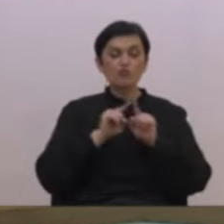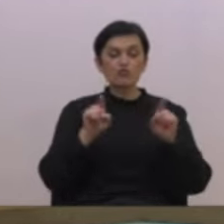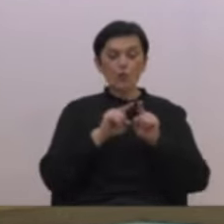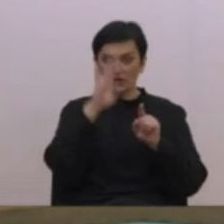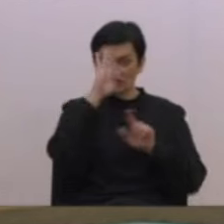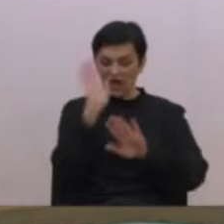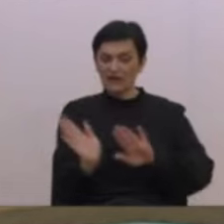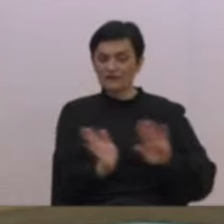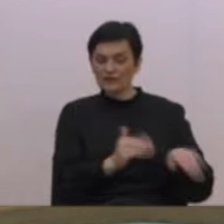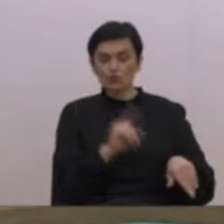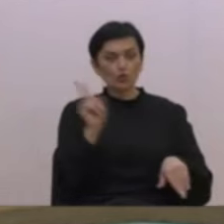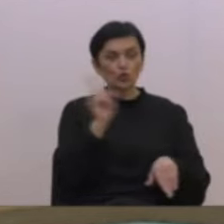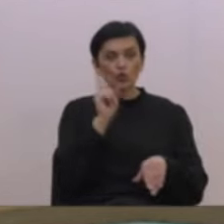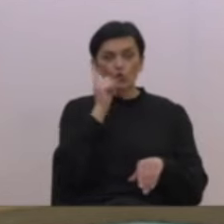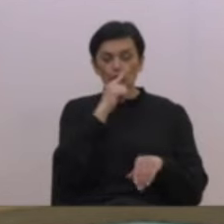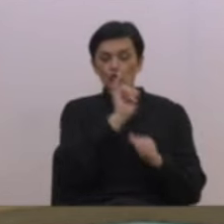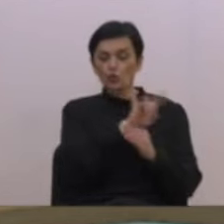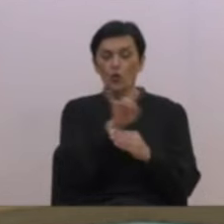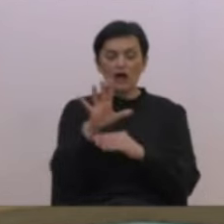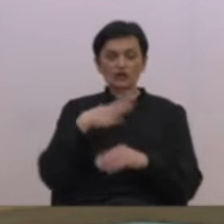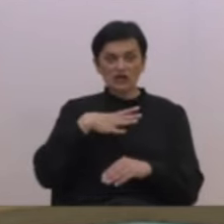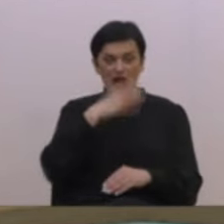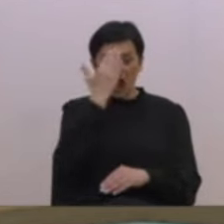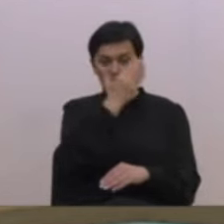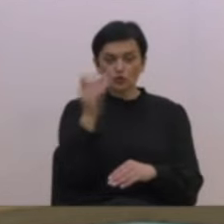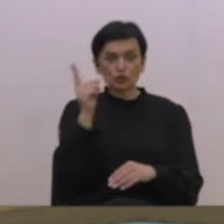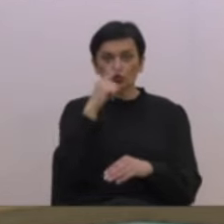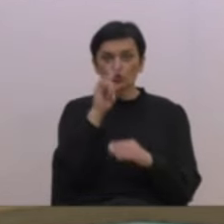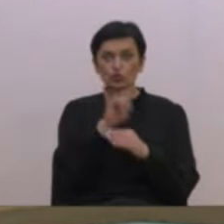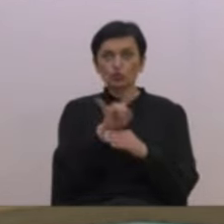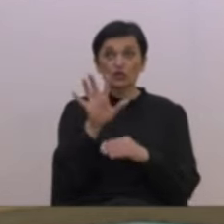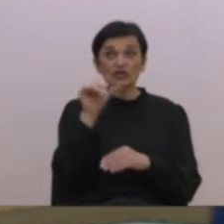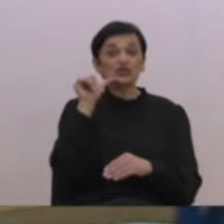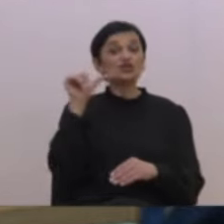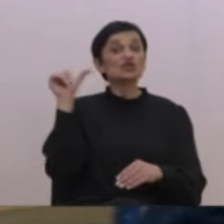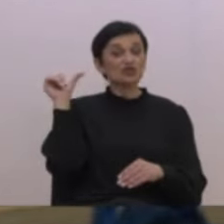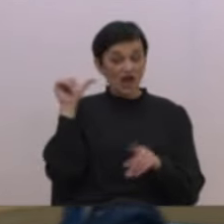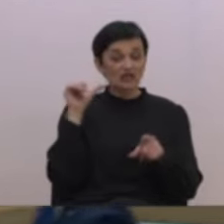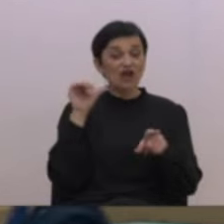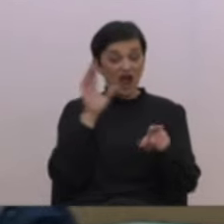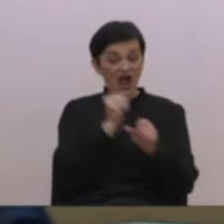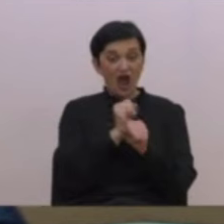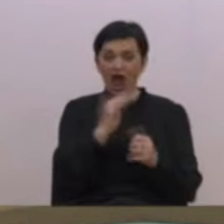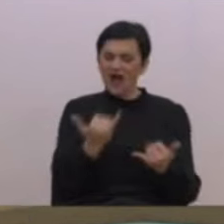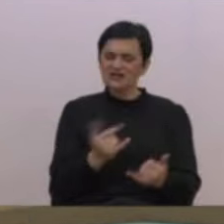თავი. ნუ ატყუებ ქართულ ხალხს, ნუ ატყუებ. გაგივი და ჩარშან წელს არ გამოგივათ.